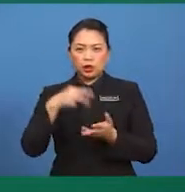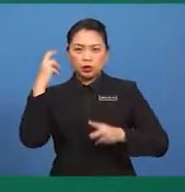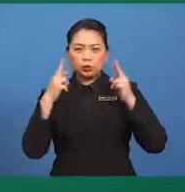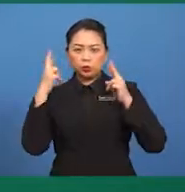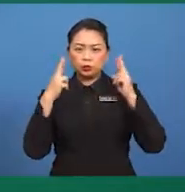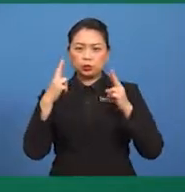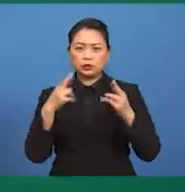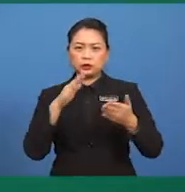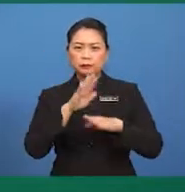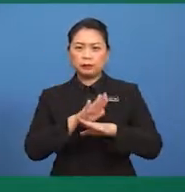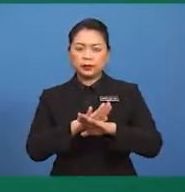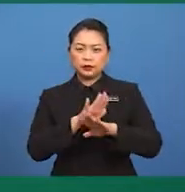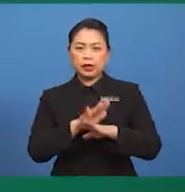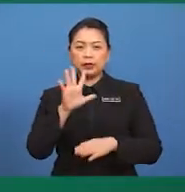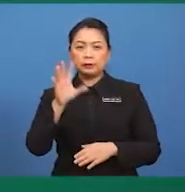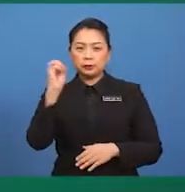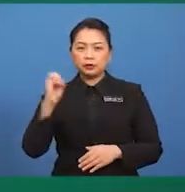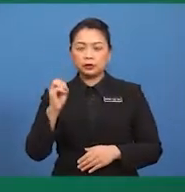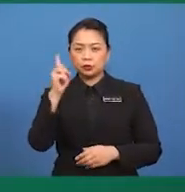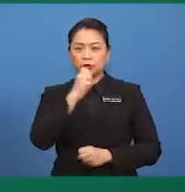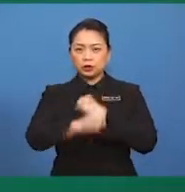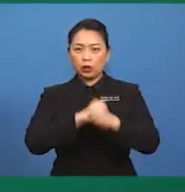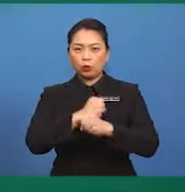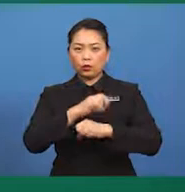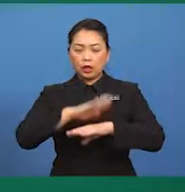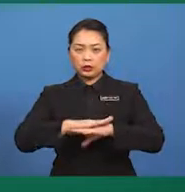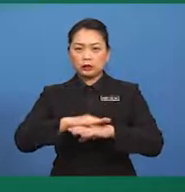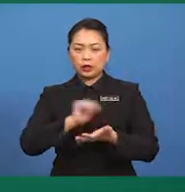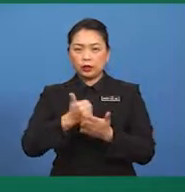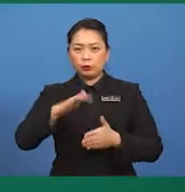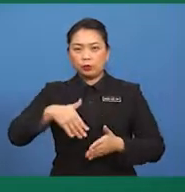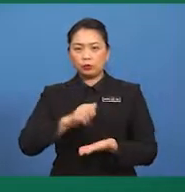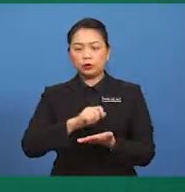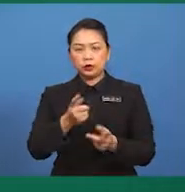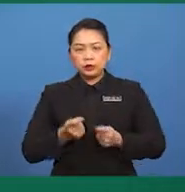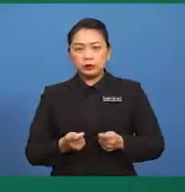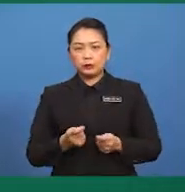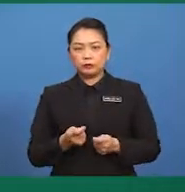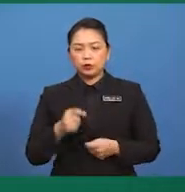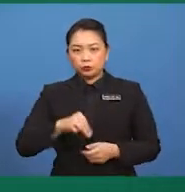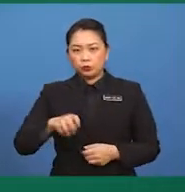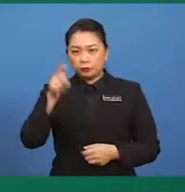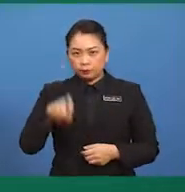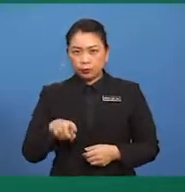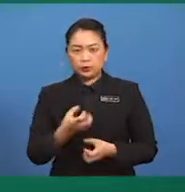5% tahun atas akaun belum terima bersih. Murid-murid dikendaki menyediakan seperti proses yang